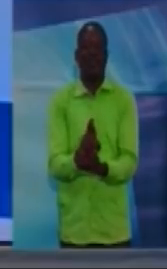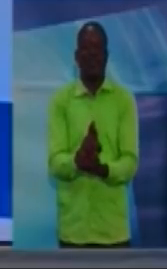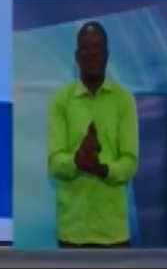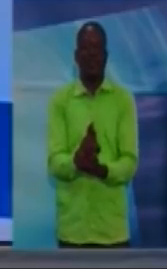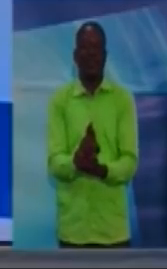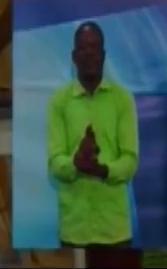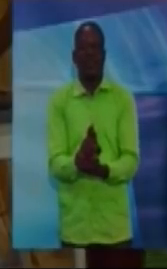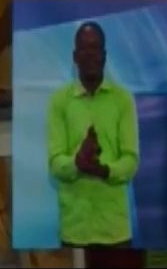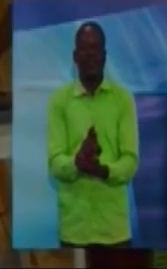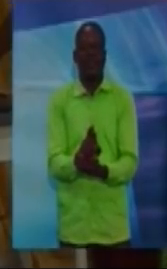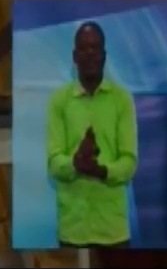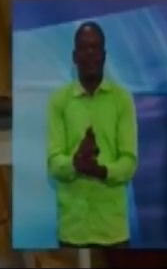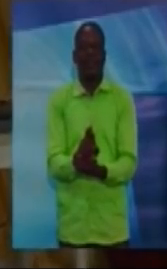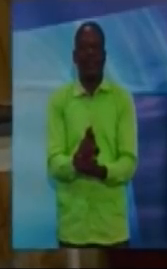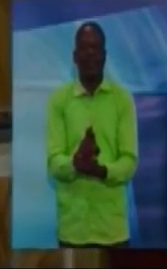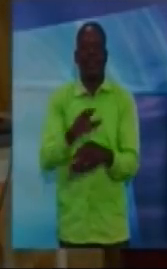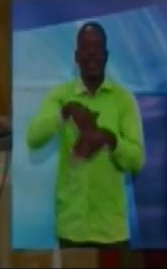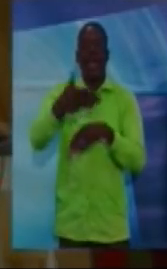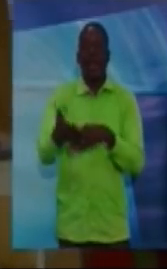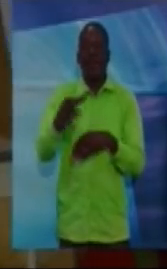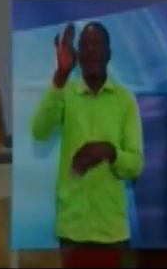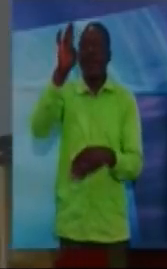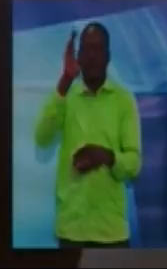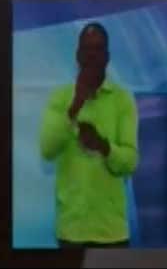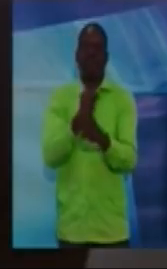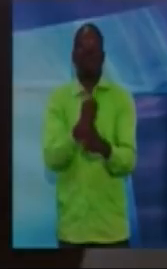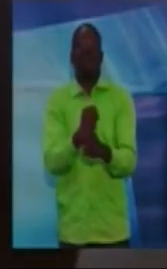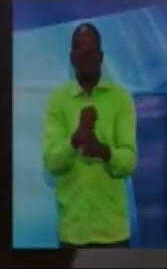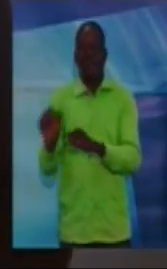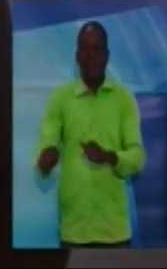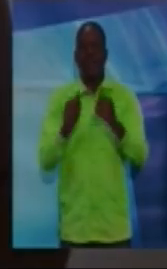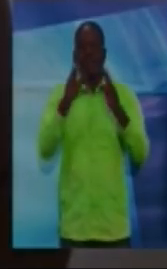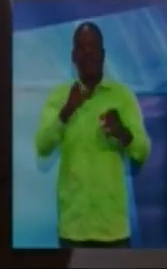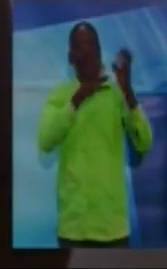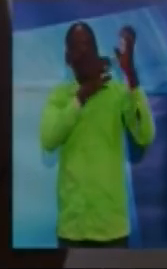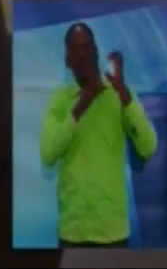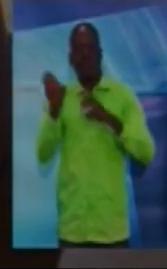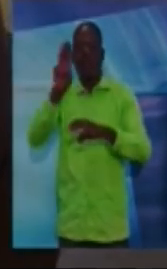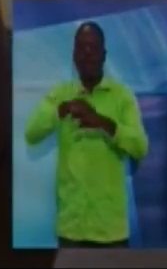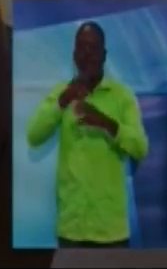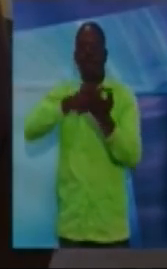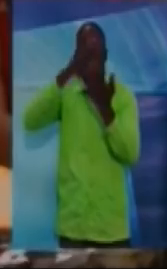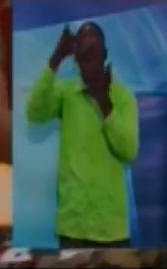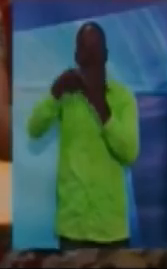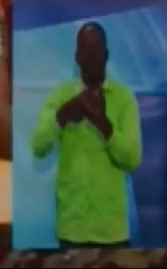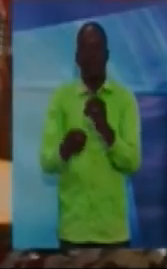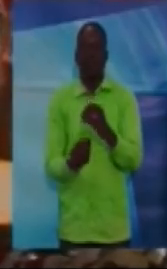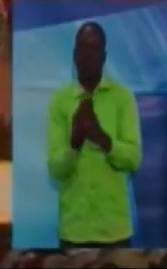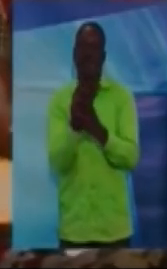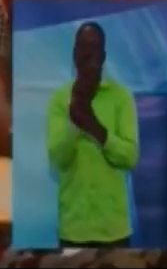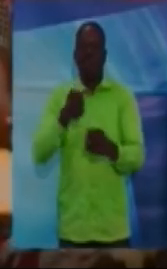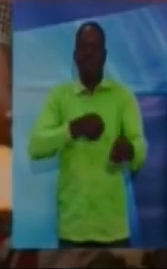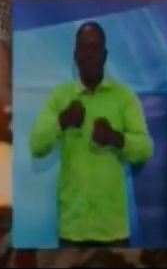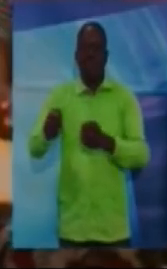Gano. Après 8 mois d'exécution, les acteurs chargés de la mise en œuvre du projet Promotion de la